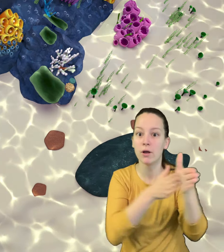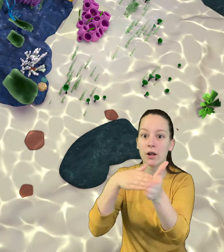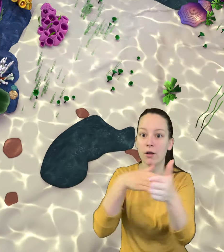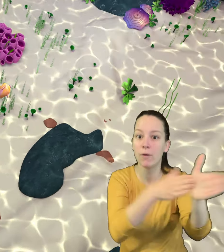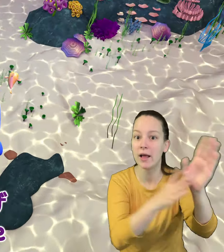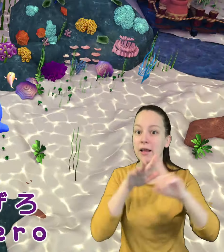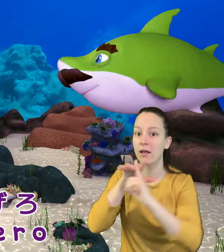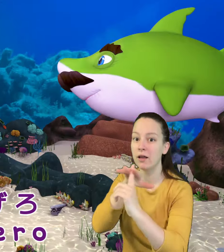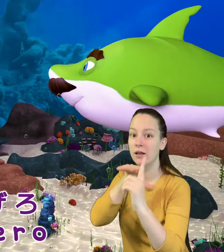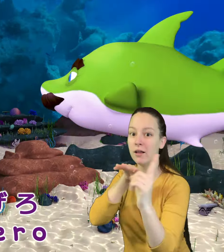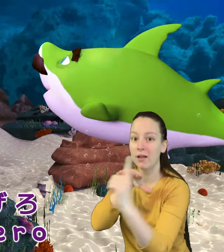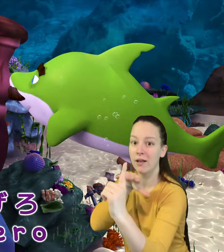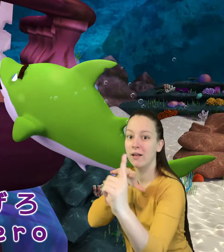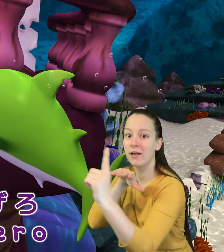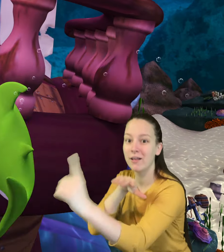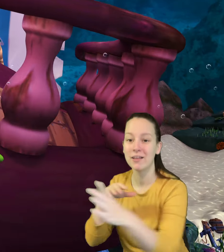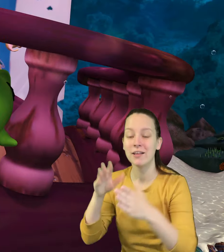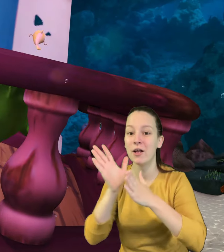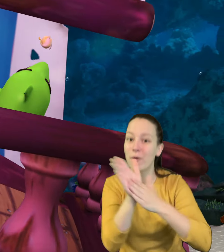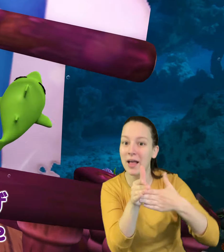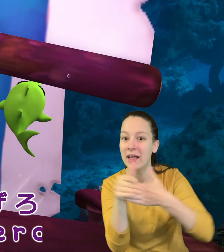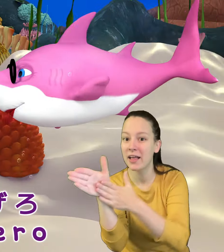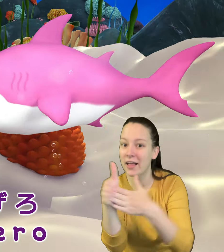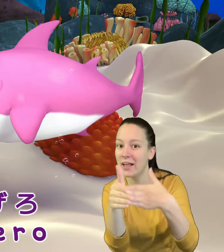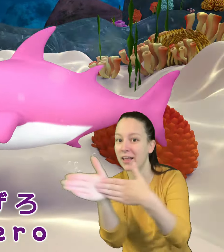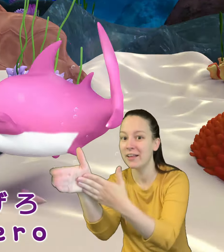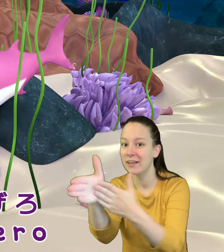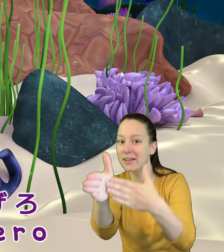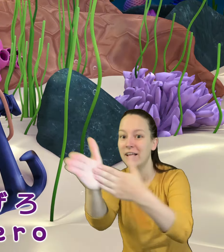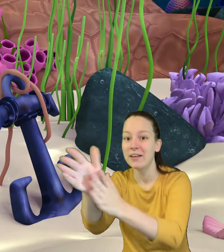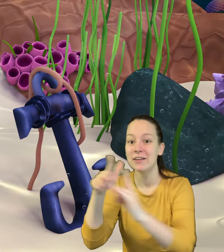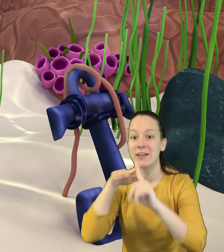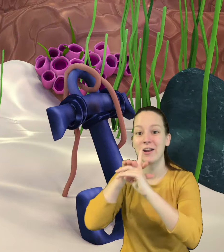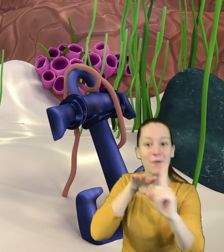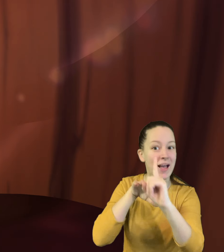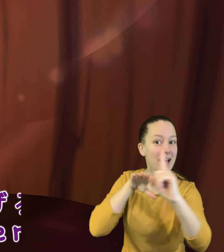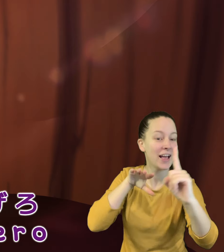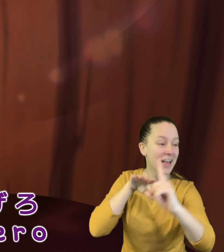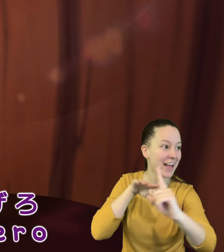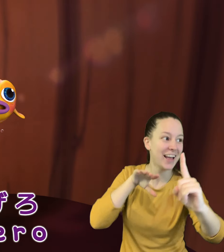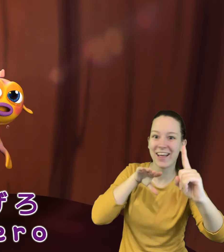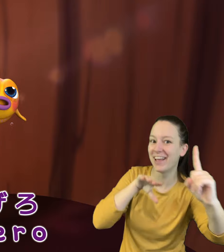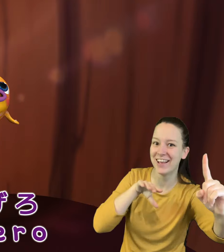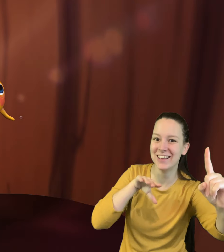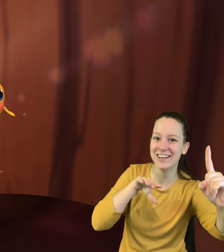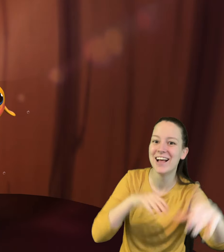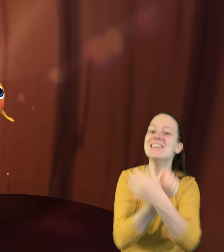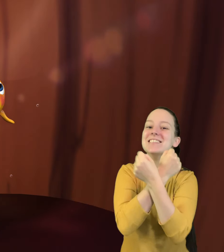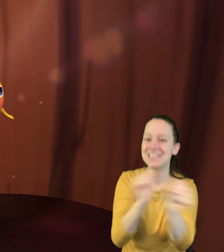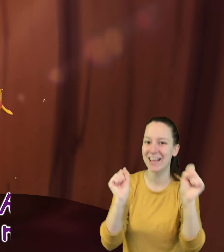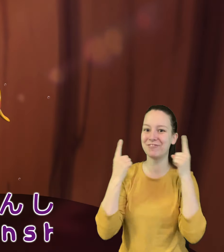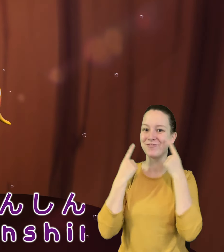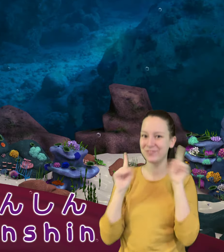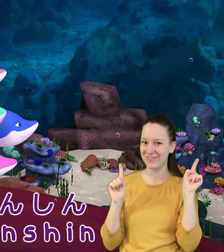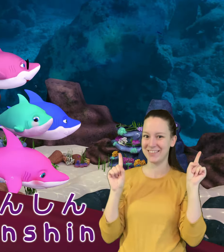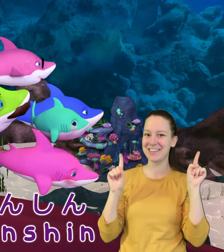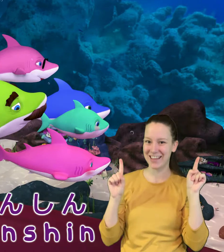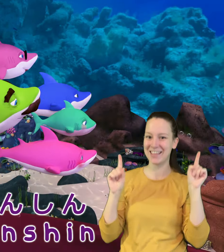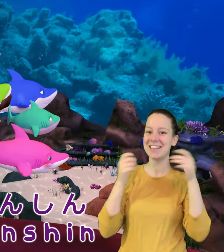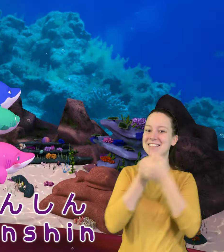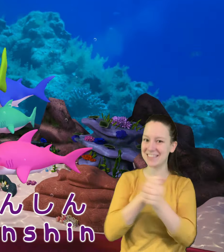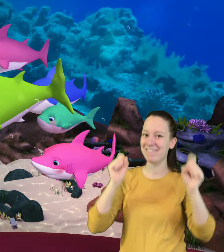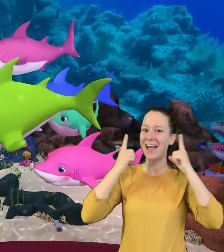逃げろ逃げろ逃げろ逃げろもう